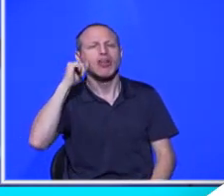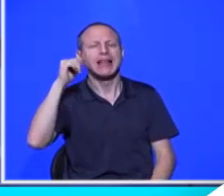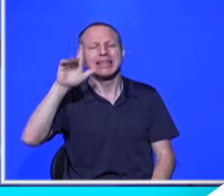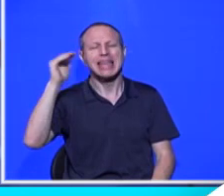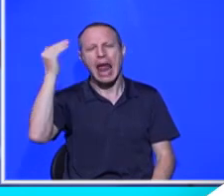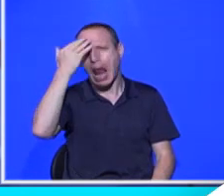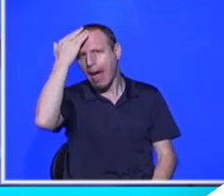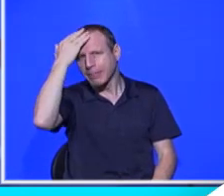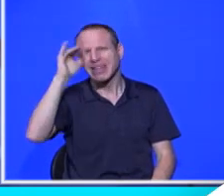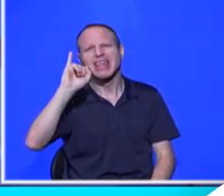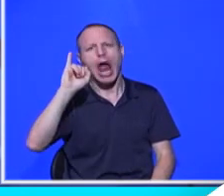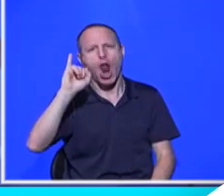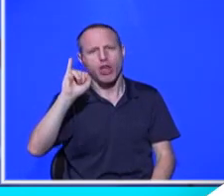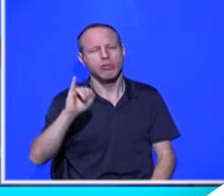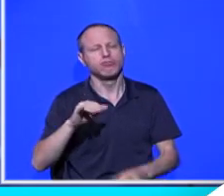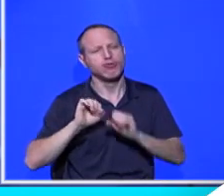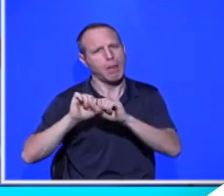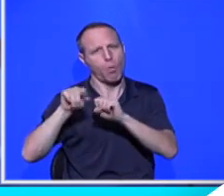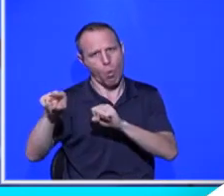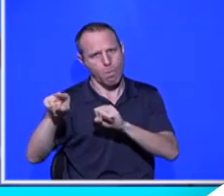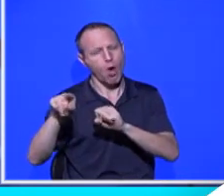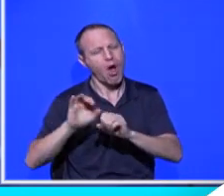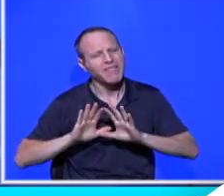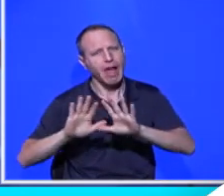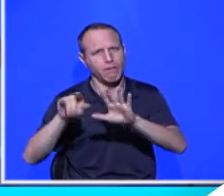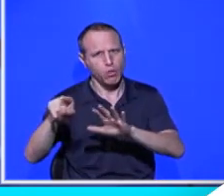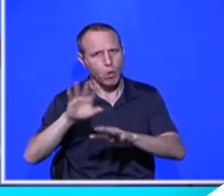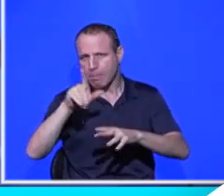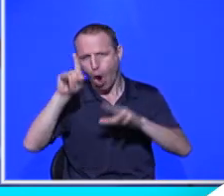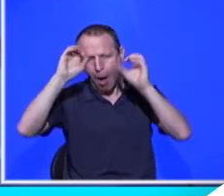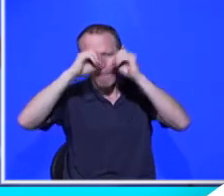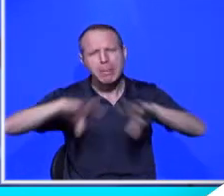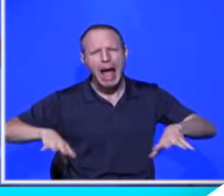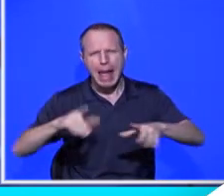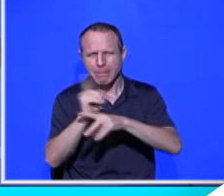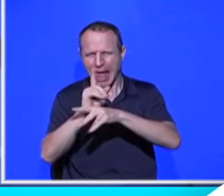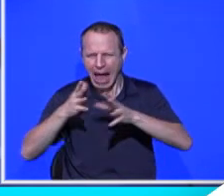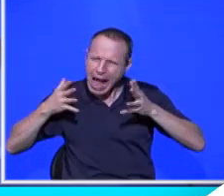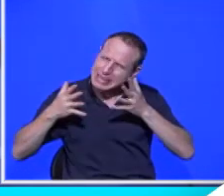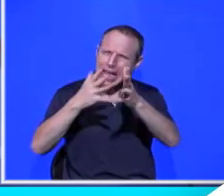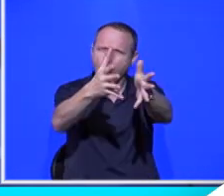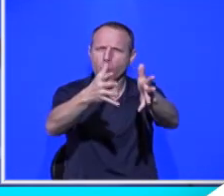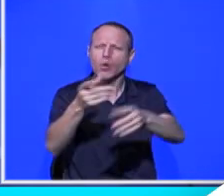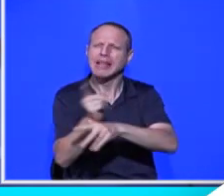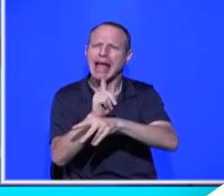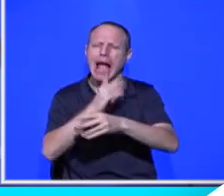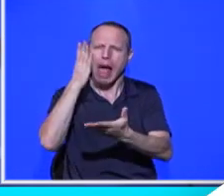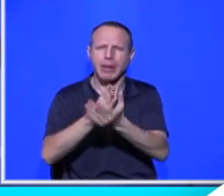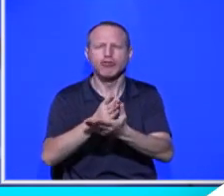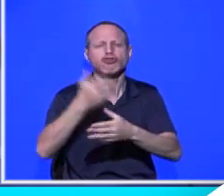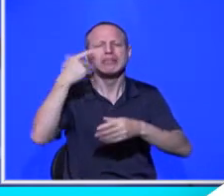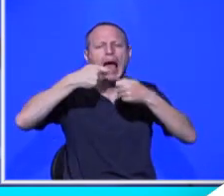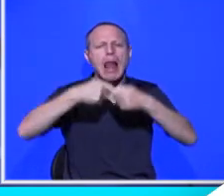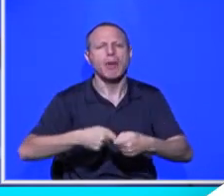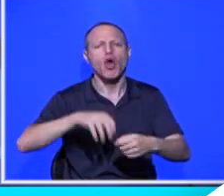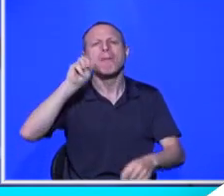ויעלון, שתמכו בו ודחפו אותו, אם הוא לא היה מתפרק ברגע ההסתערות, ברגע המכריע. מה זה רגע ההסתערות? שהיו צריכים למנות את מאיר כהן ליושב